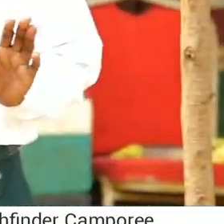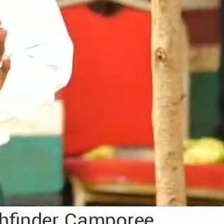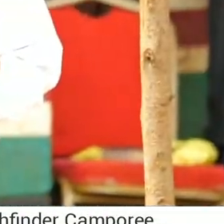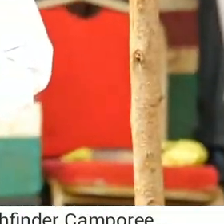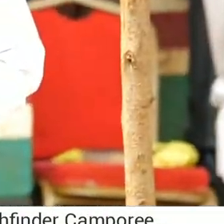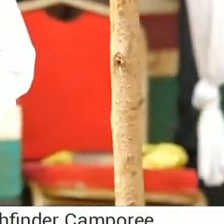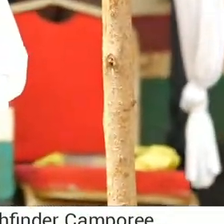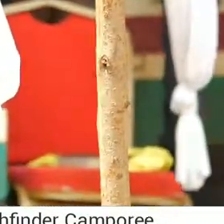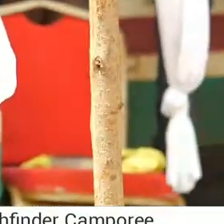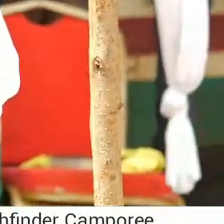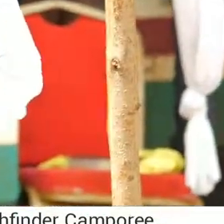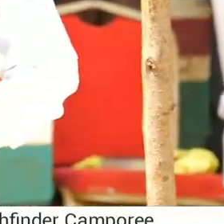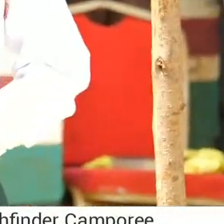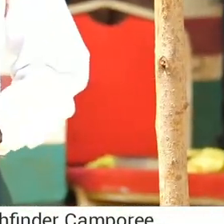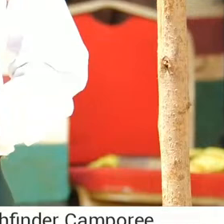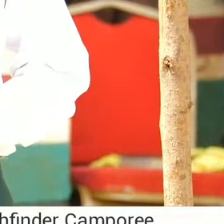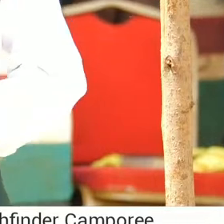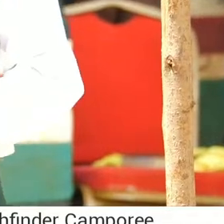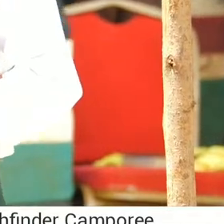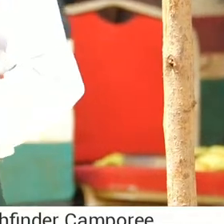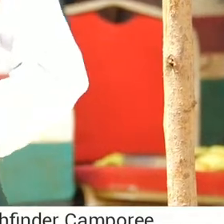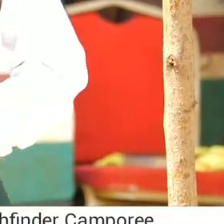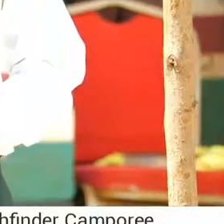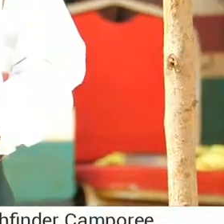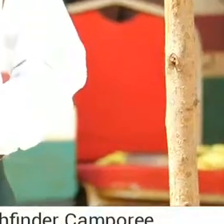Shikiki kamwe.